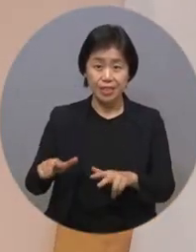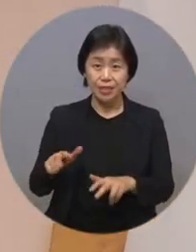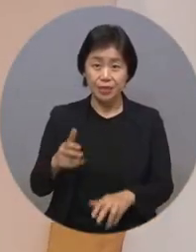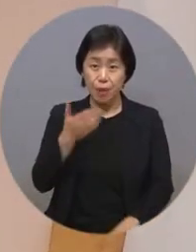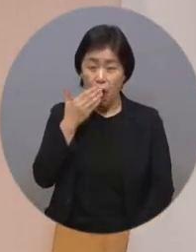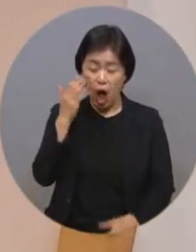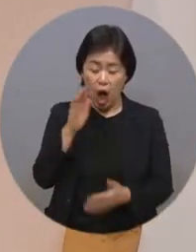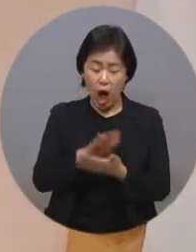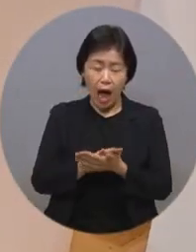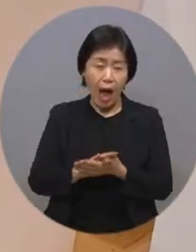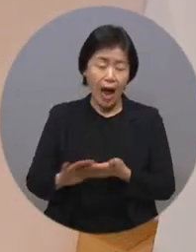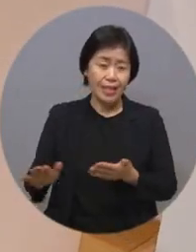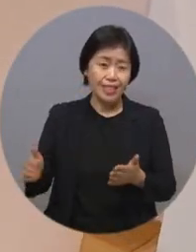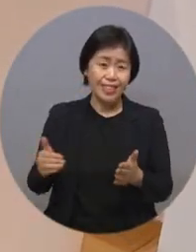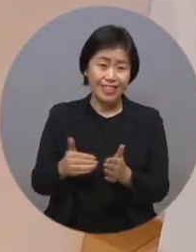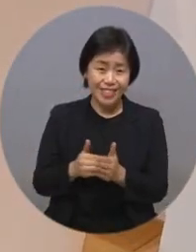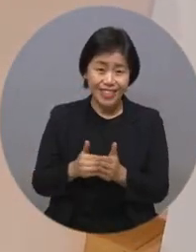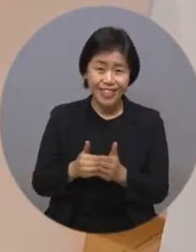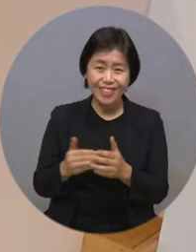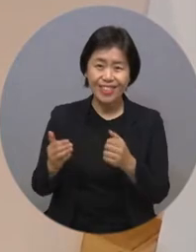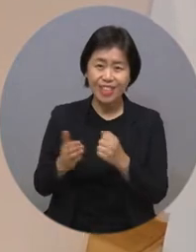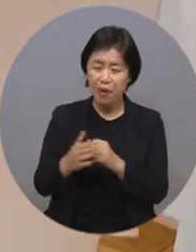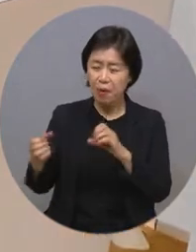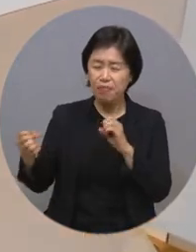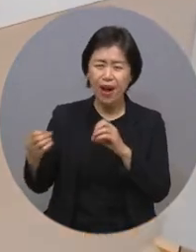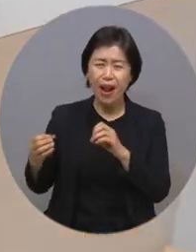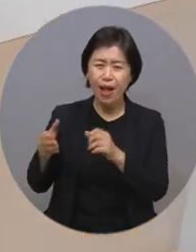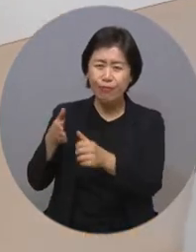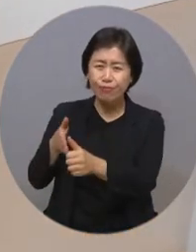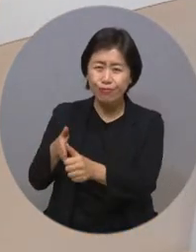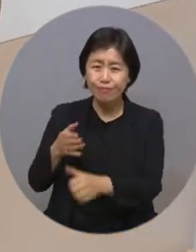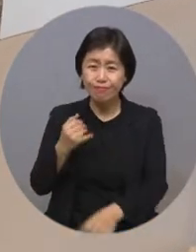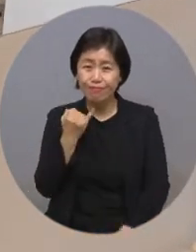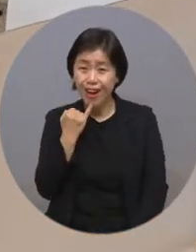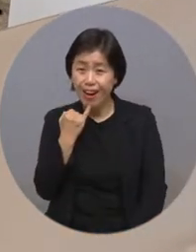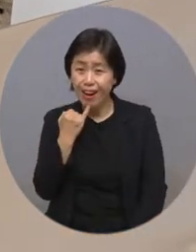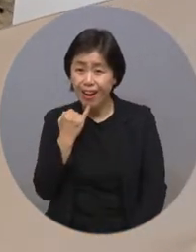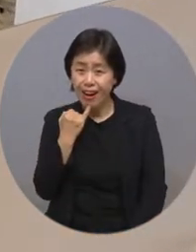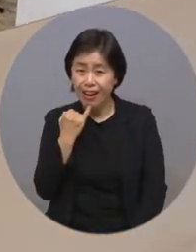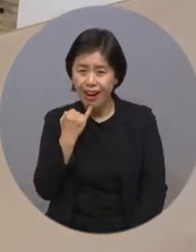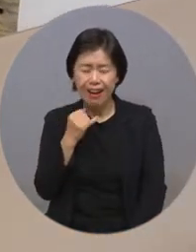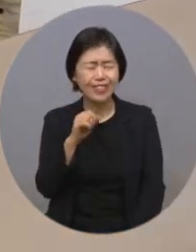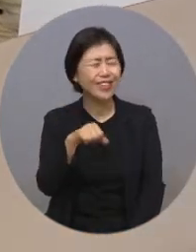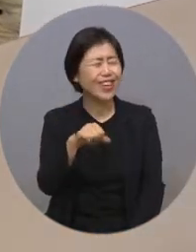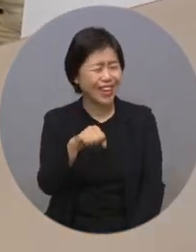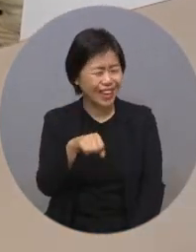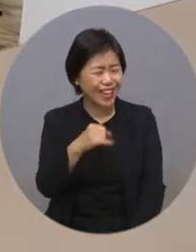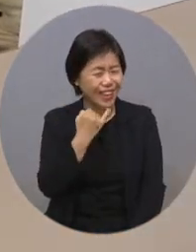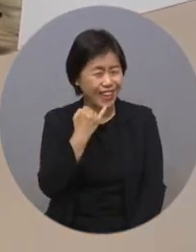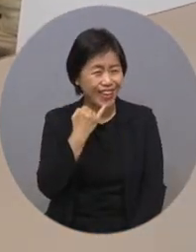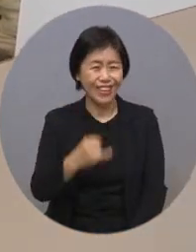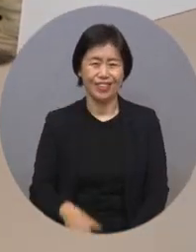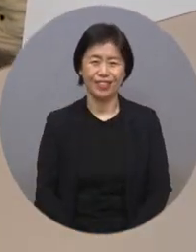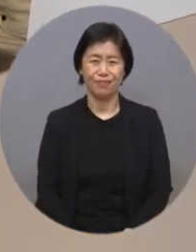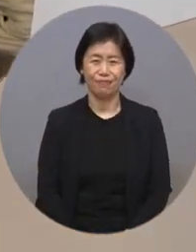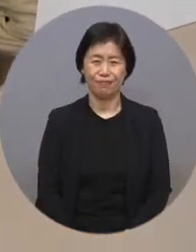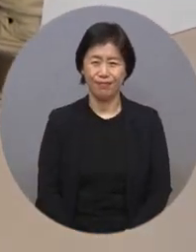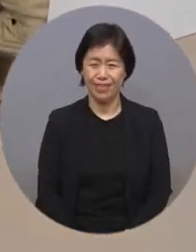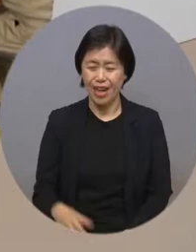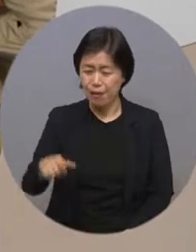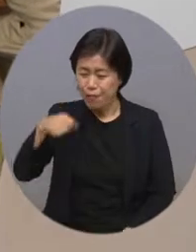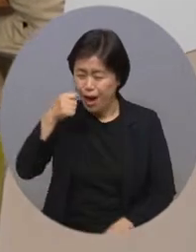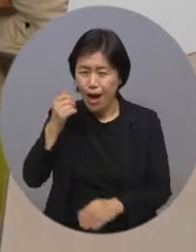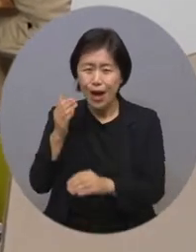드신 분이 계셔가지고 인터뷰를 좀 요청해 드리려고 하는데 괜찮으실까요? 네, 괜찮습니다. 아, 너무 이렇게 식사